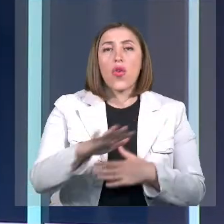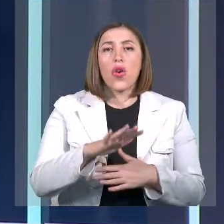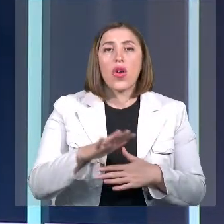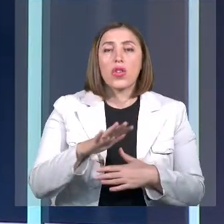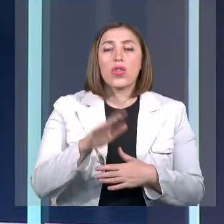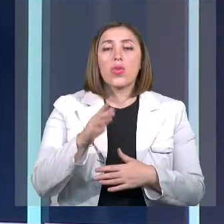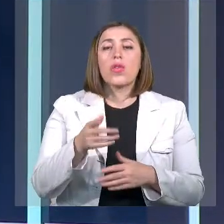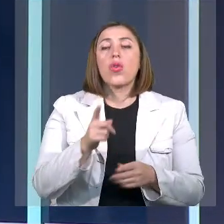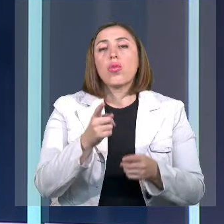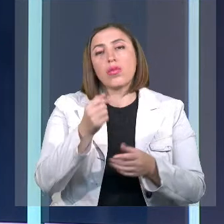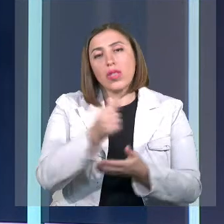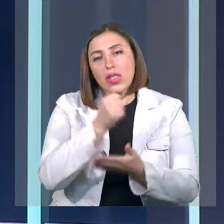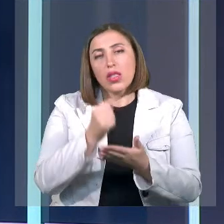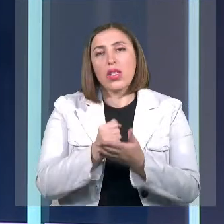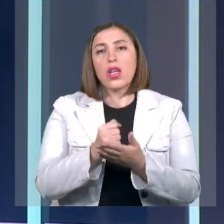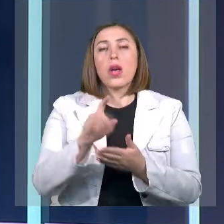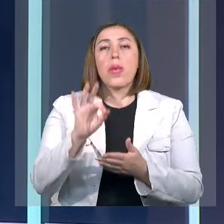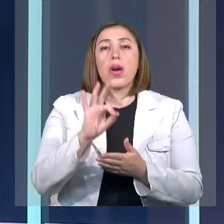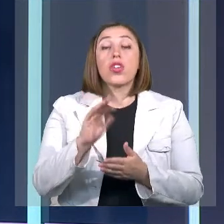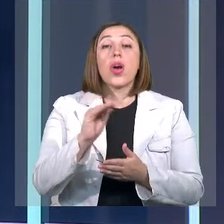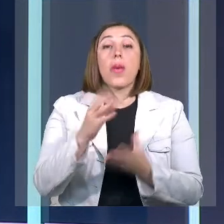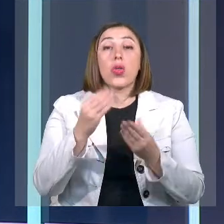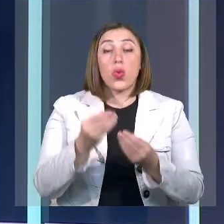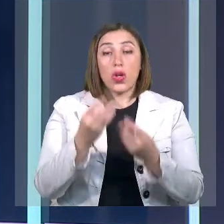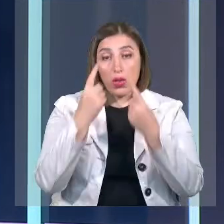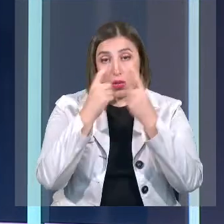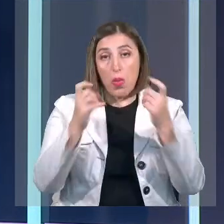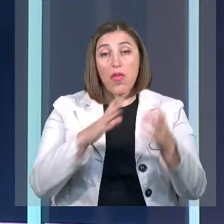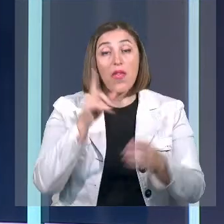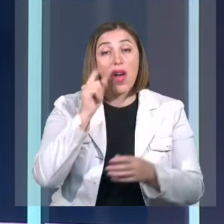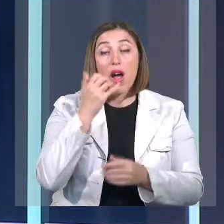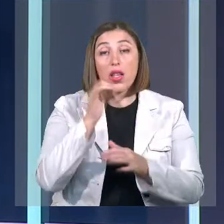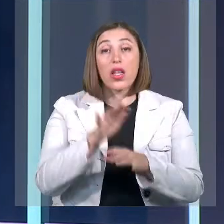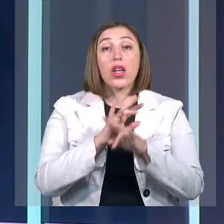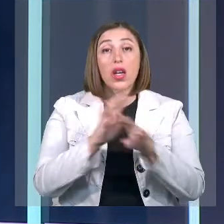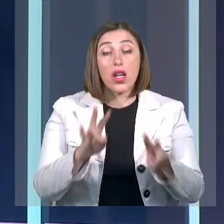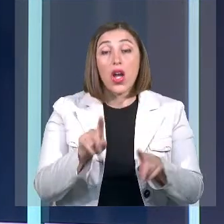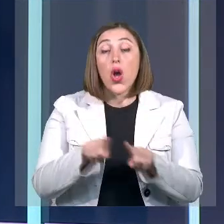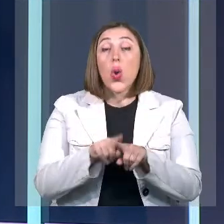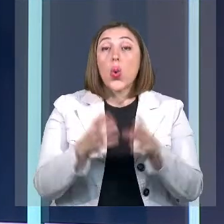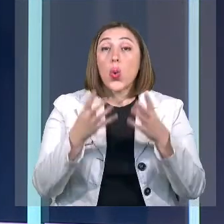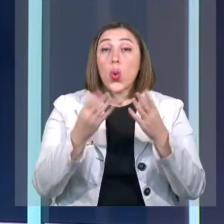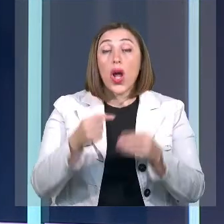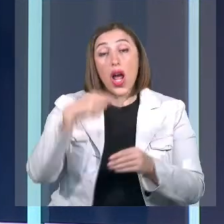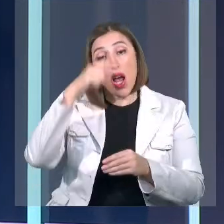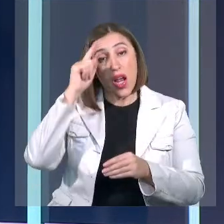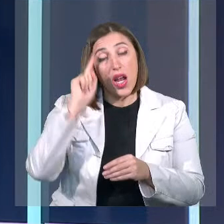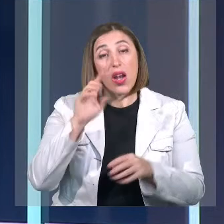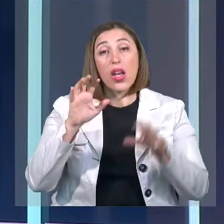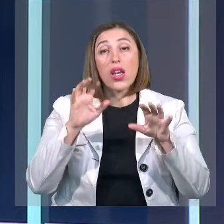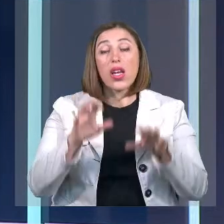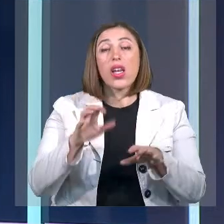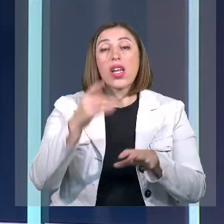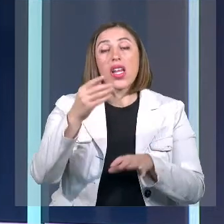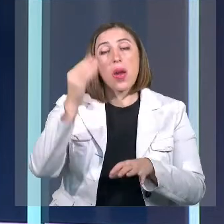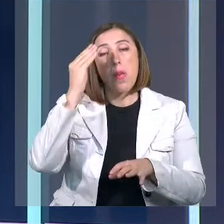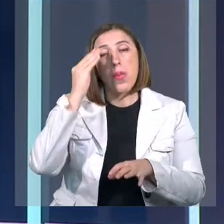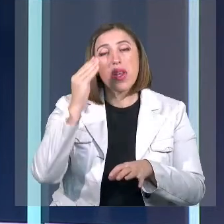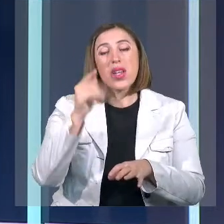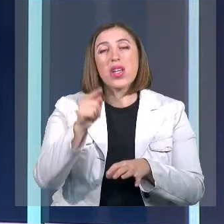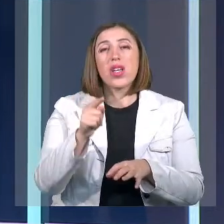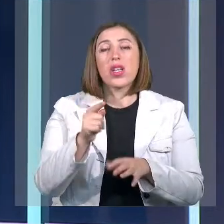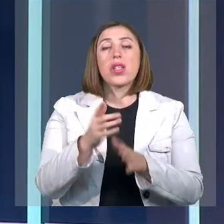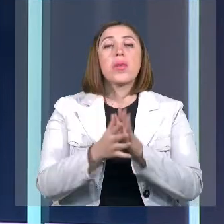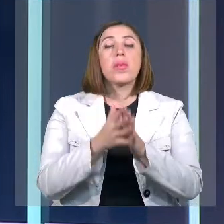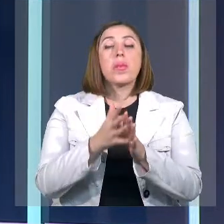օրը հայտարարեց Հայաստանի արտգործնախարարությունը, վկայակոչելով նույն օրը իր Համալիևի հնչեցրած մտքերը, մասնավորապես